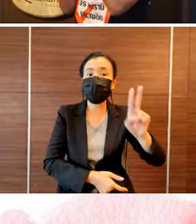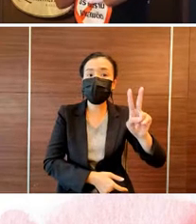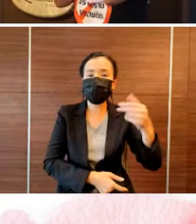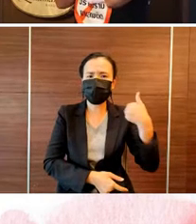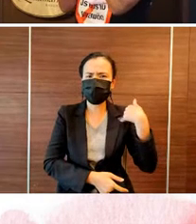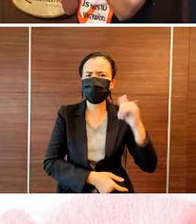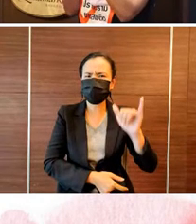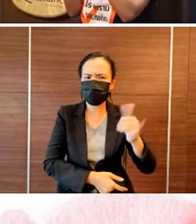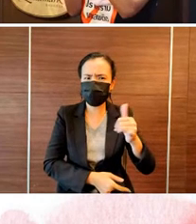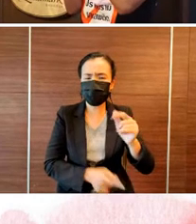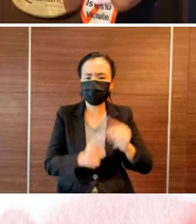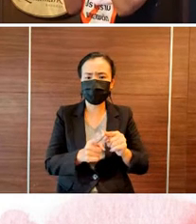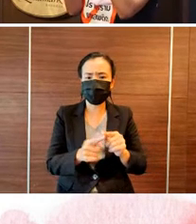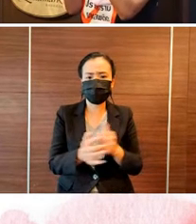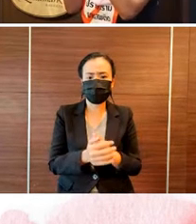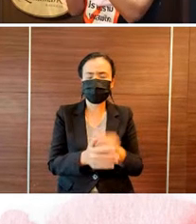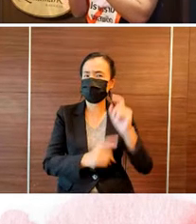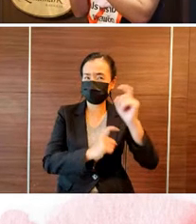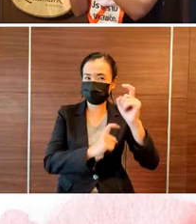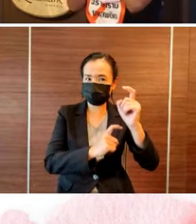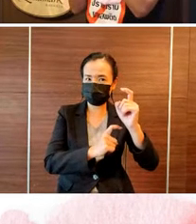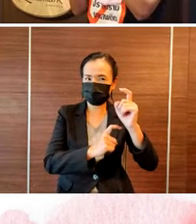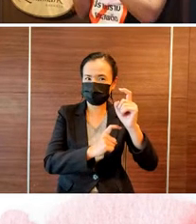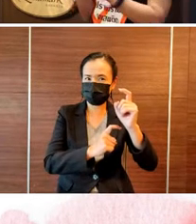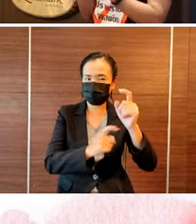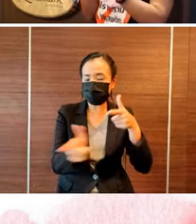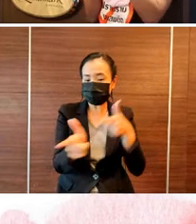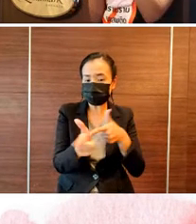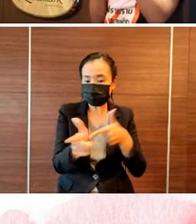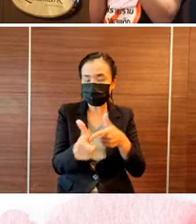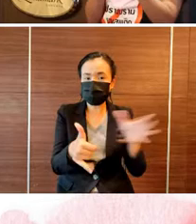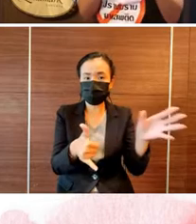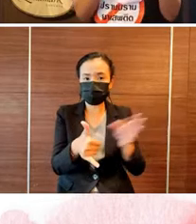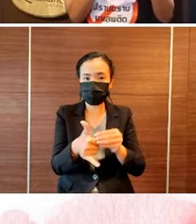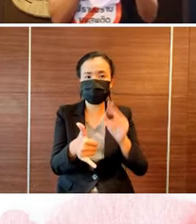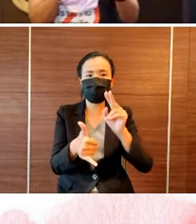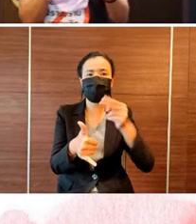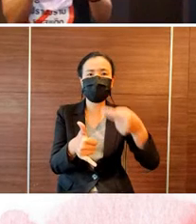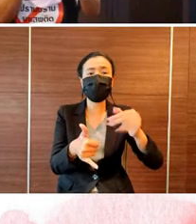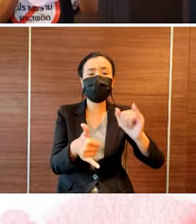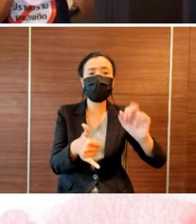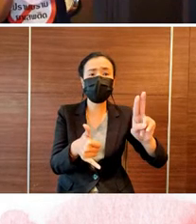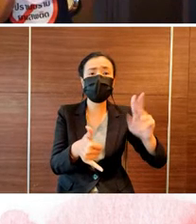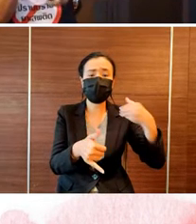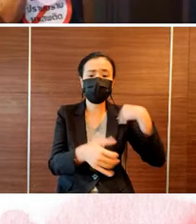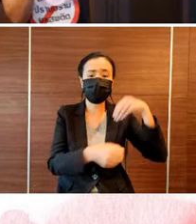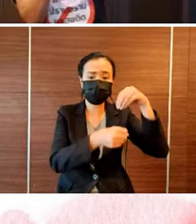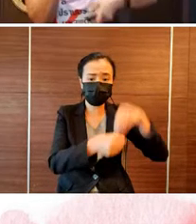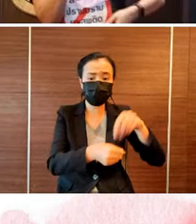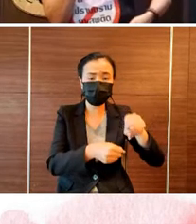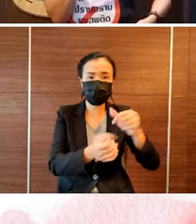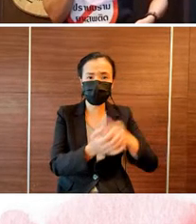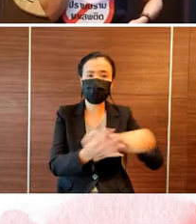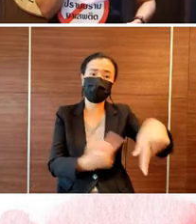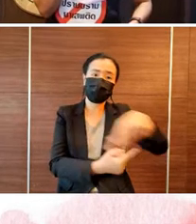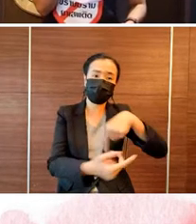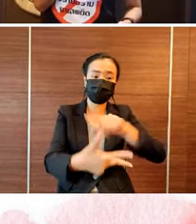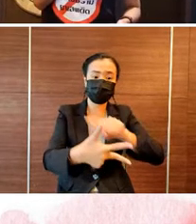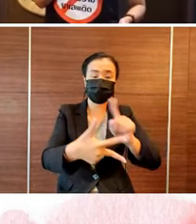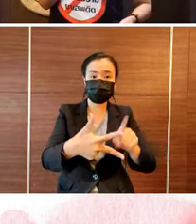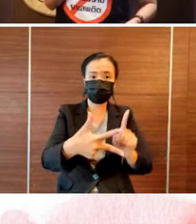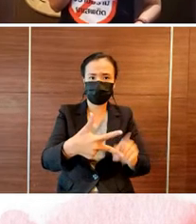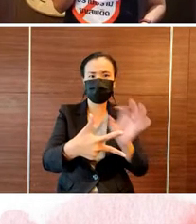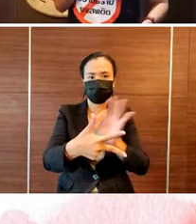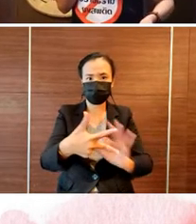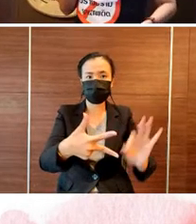มี HIV มากจากคนไม่มีความเสี่ยงเรื่อง HIV มากกว่ากลุ่มอื่นด้วยนะคะมันมีอะไรซุกซ่อนอยู่ในนั้นซึ่งคิดว่าวงจร3อันนี้สําคัญอะ